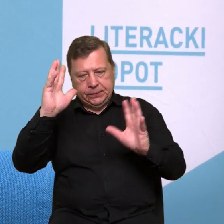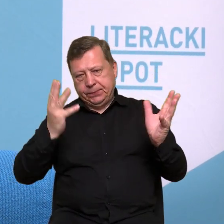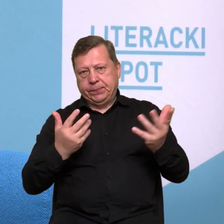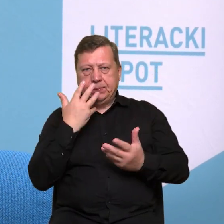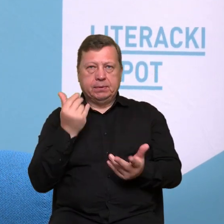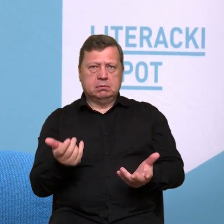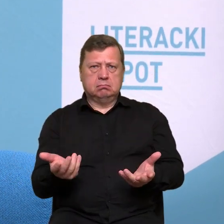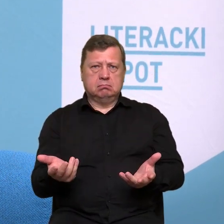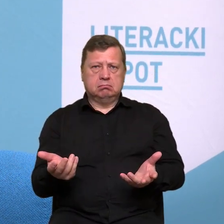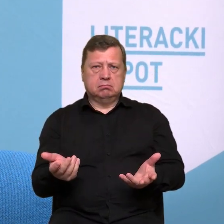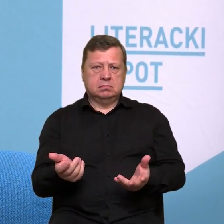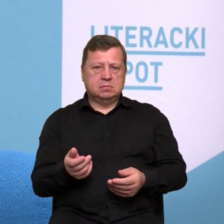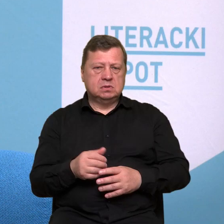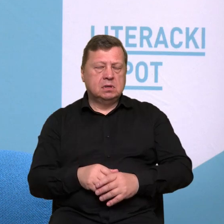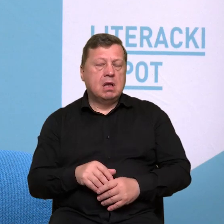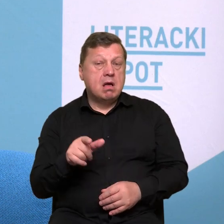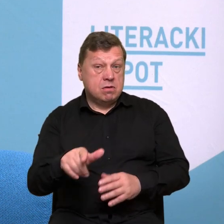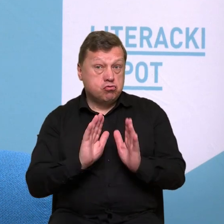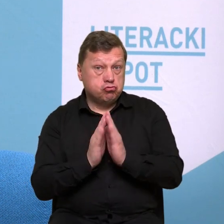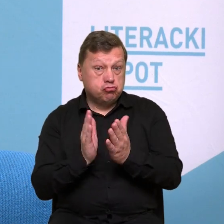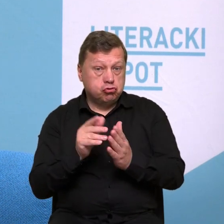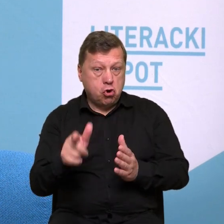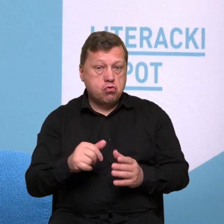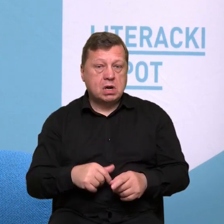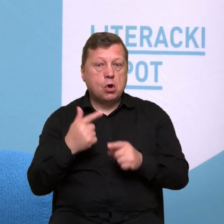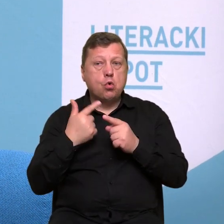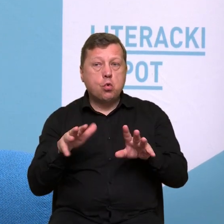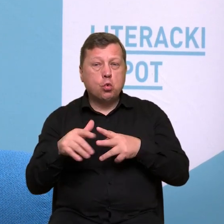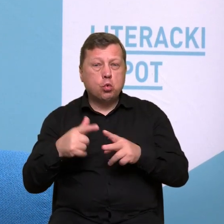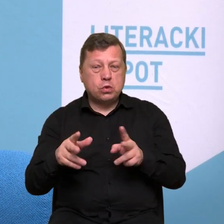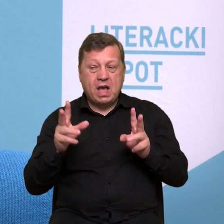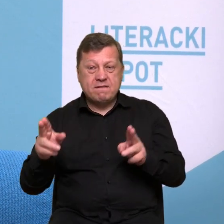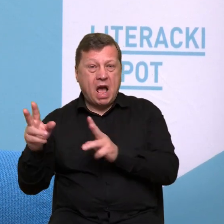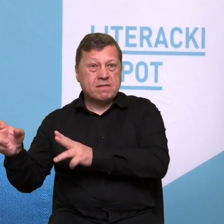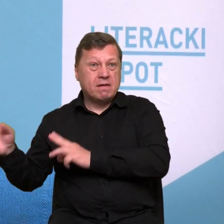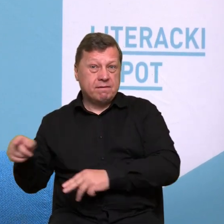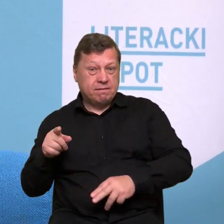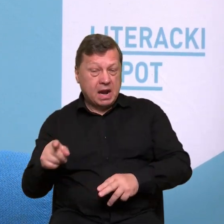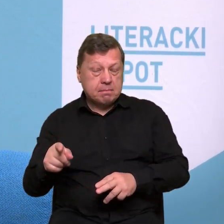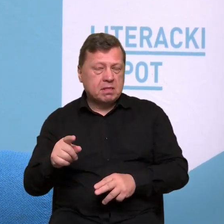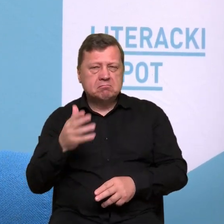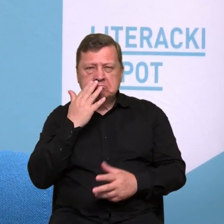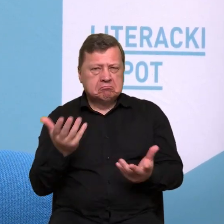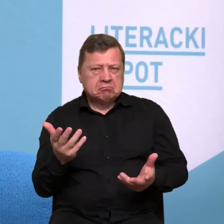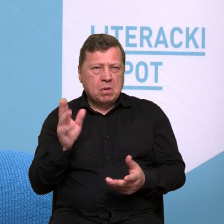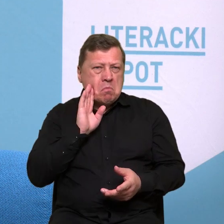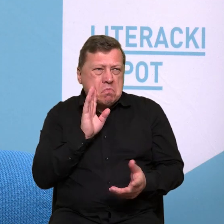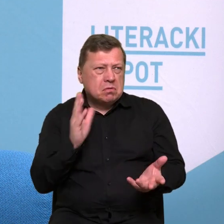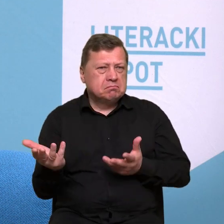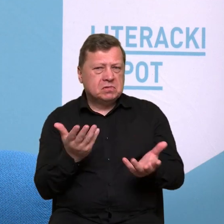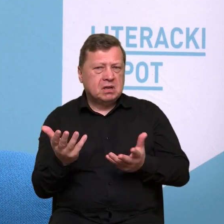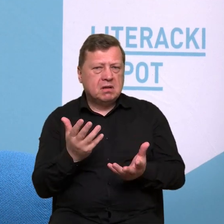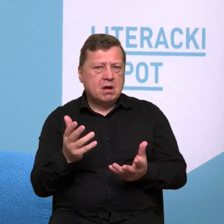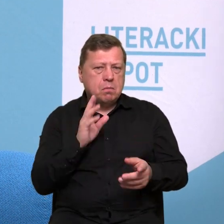Jaką rolę pełnią w tej książce te krótkie fragmenty, które przypominają do złudzenia to,